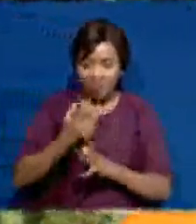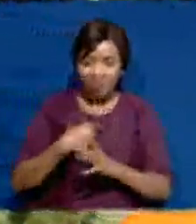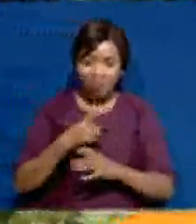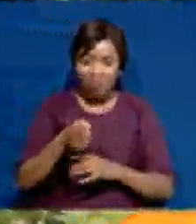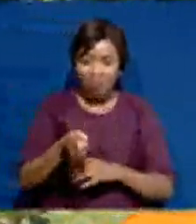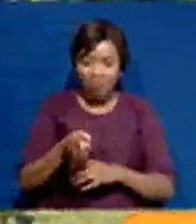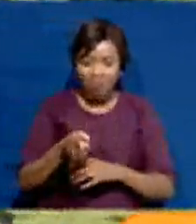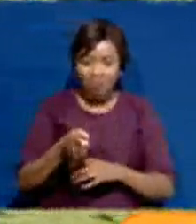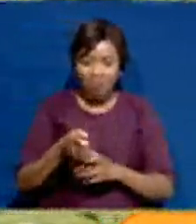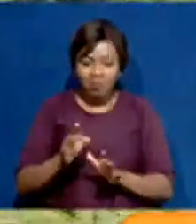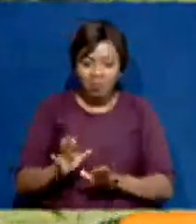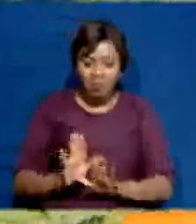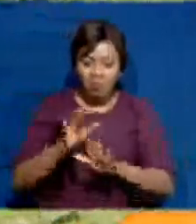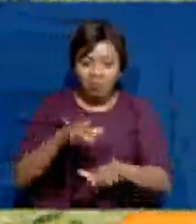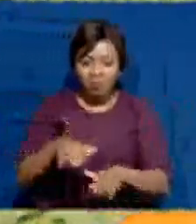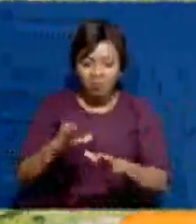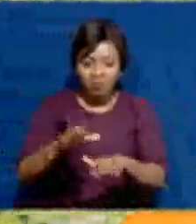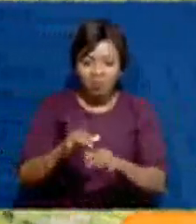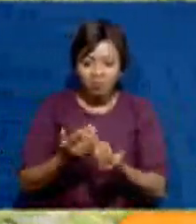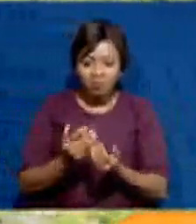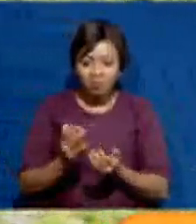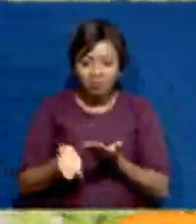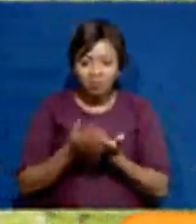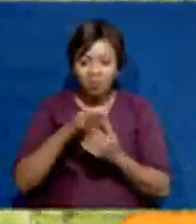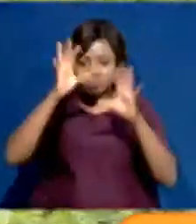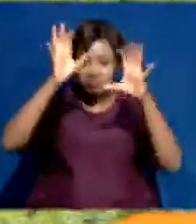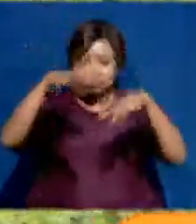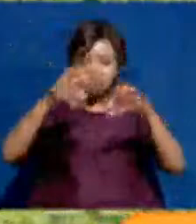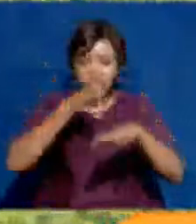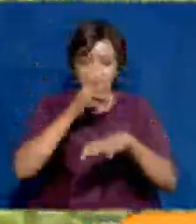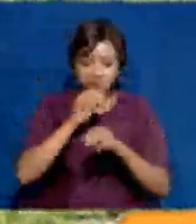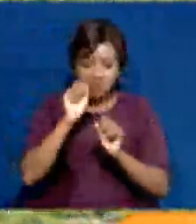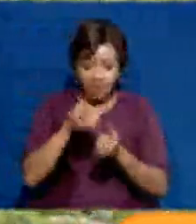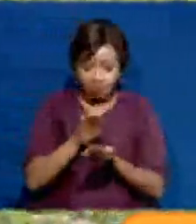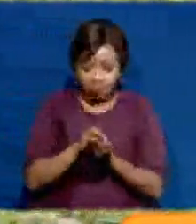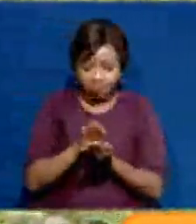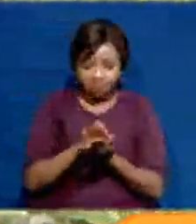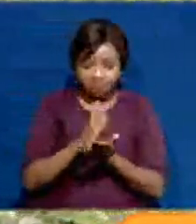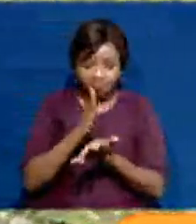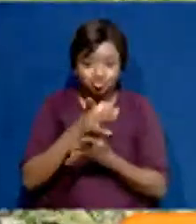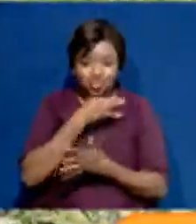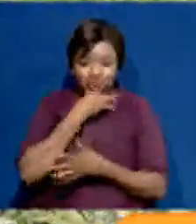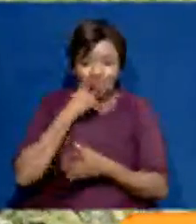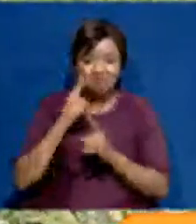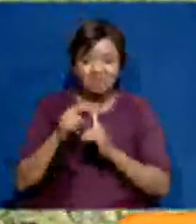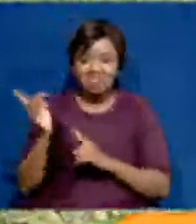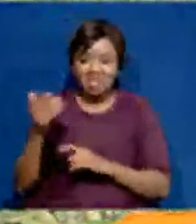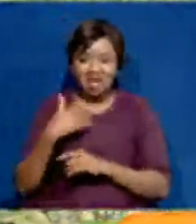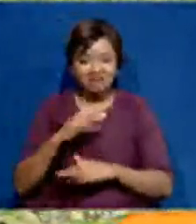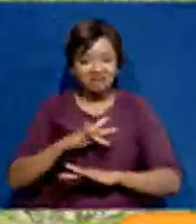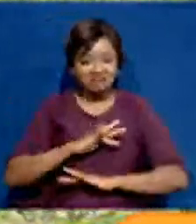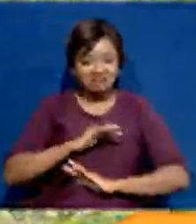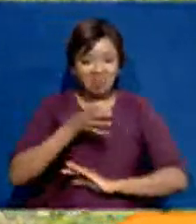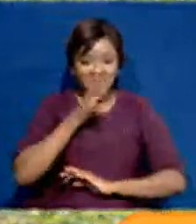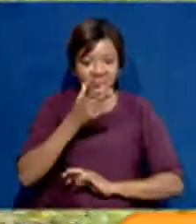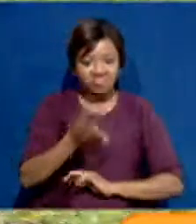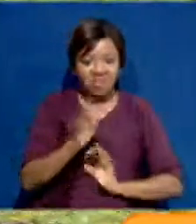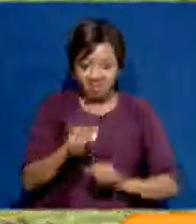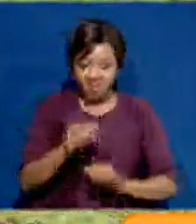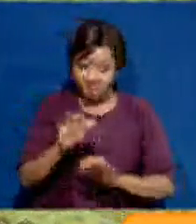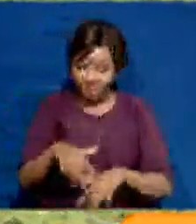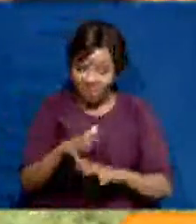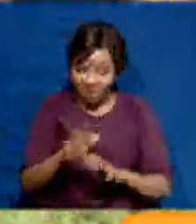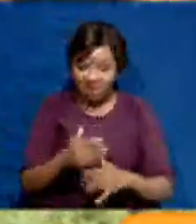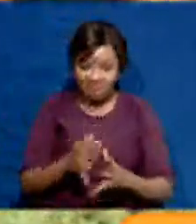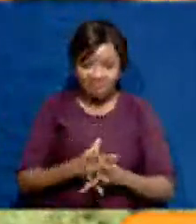smile bumps to harvest rainwater. Now, despite the dry weather, they still have plenty of water for farming and domestic